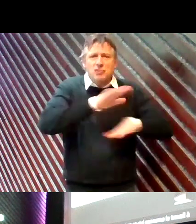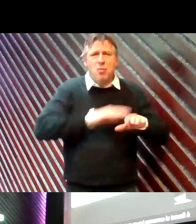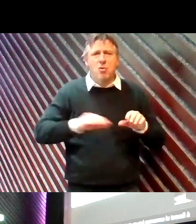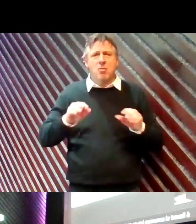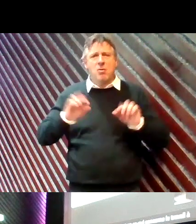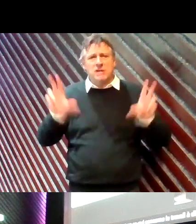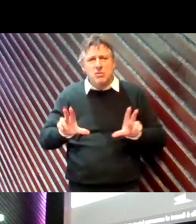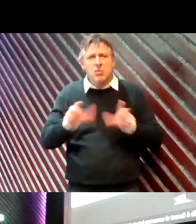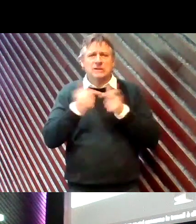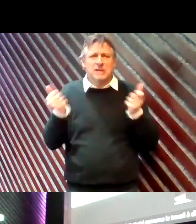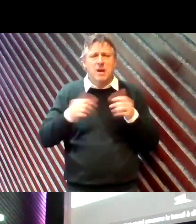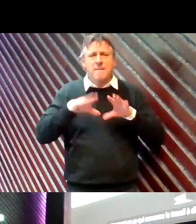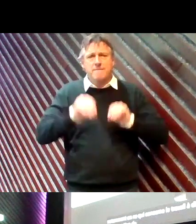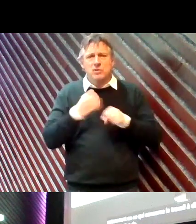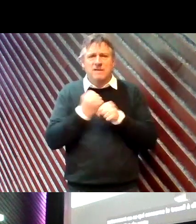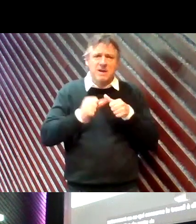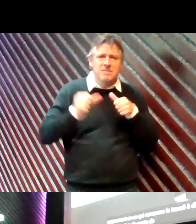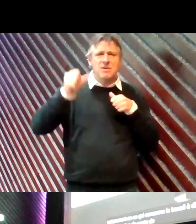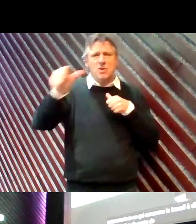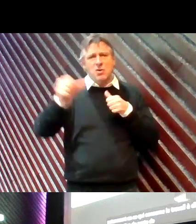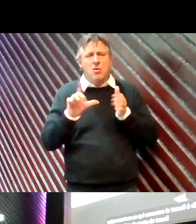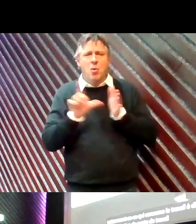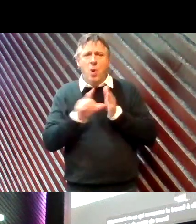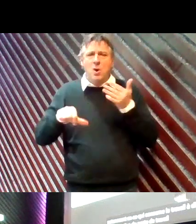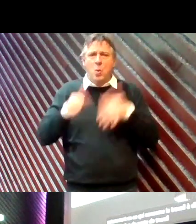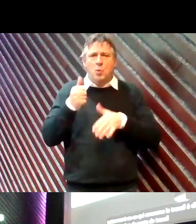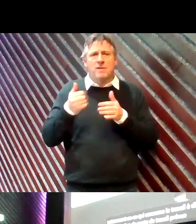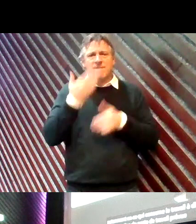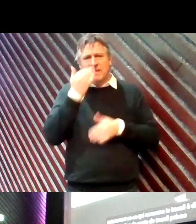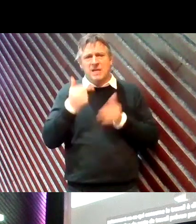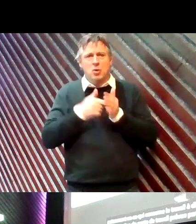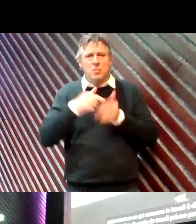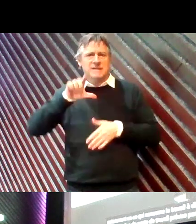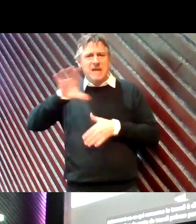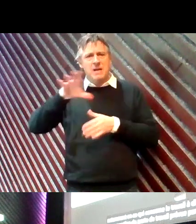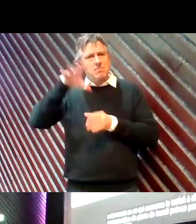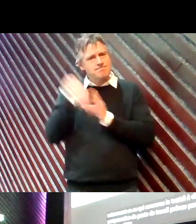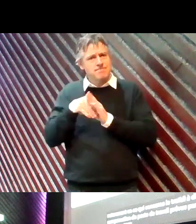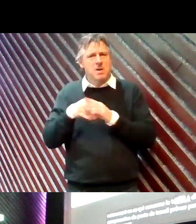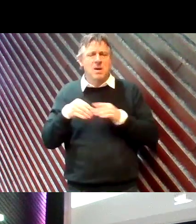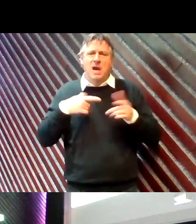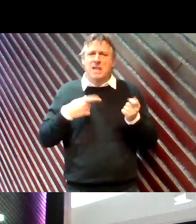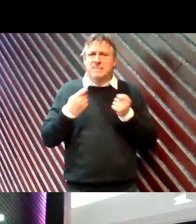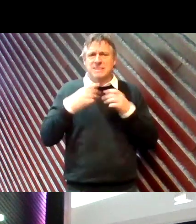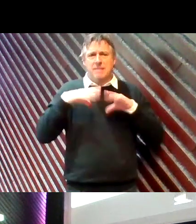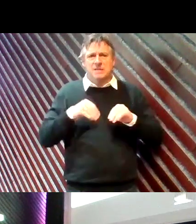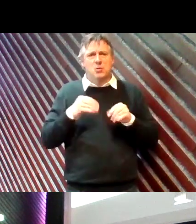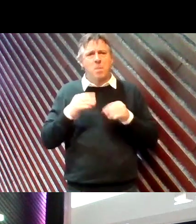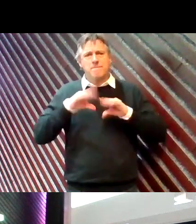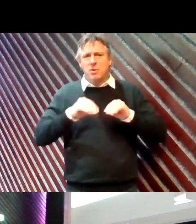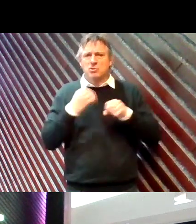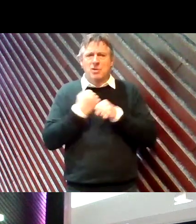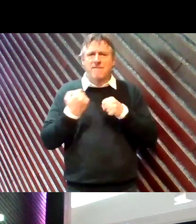du poste de travail qui est prévue par la loi du 11 février 2005 et qui repose clairement sur ce qu'on appelle l